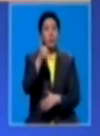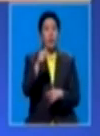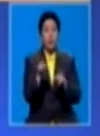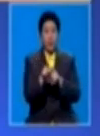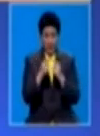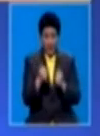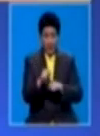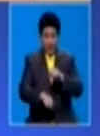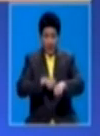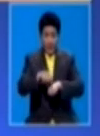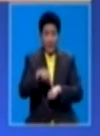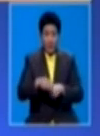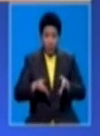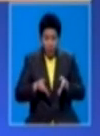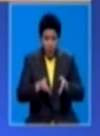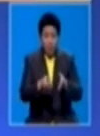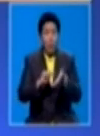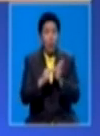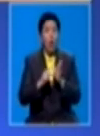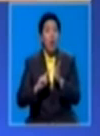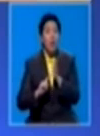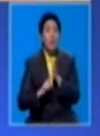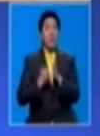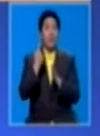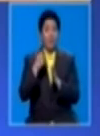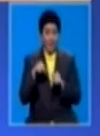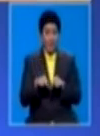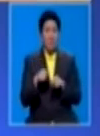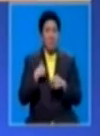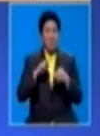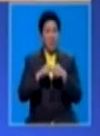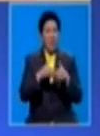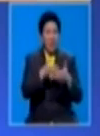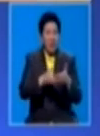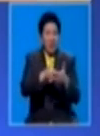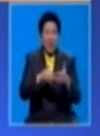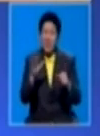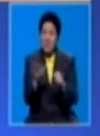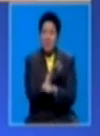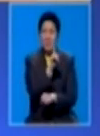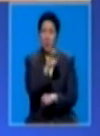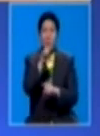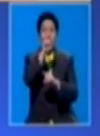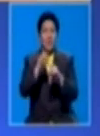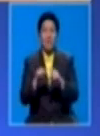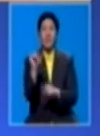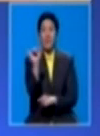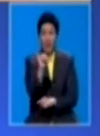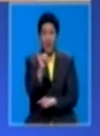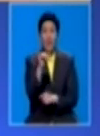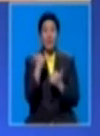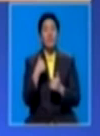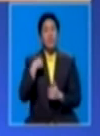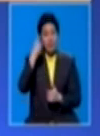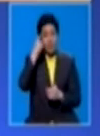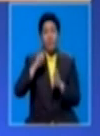จักรยานเหล่านี้เป็นเพียงจุดเริ่มต้นที่ยังมีข้อจำกัดอีกหลายประการอาจจะยังไม่สามารถใช้ได้เต็ม 100% แต่ก็เป็นการริเริ่